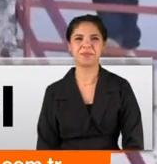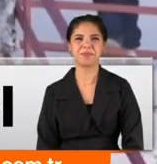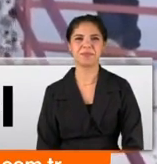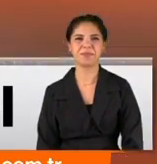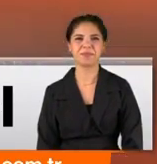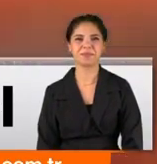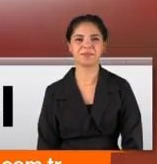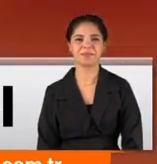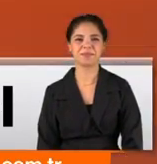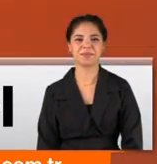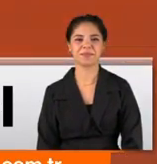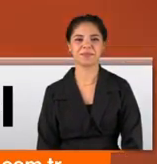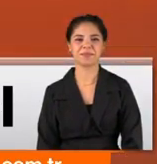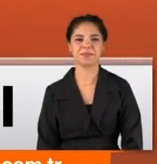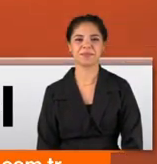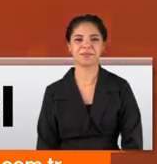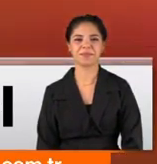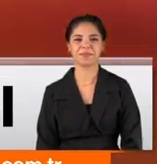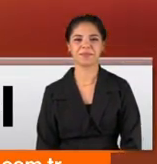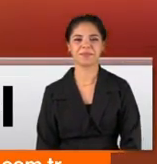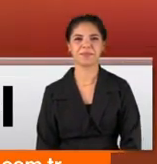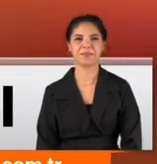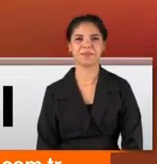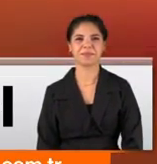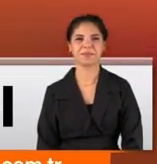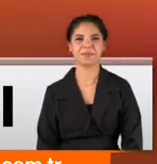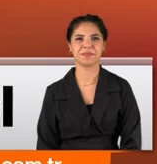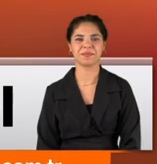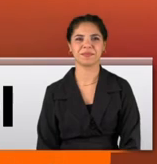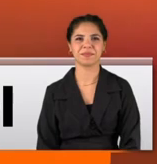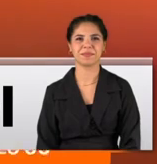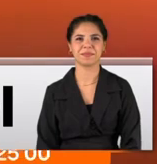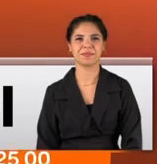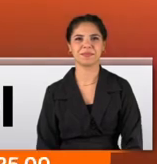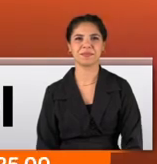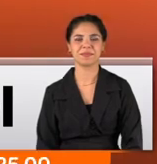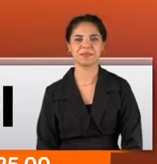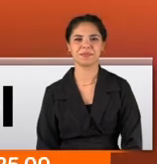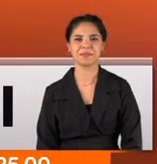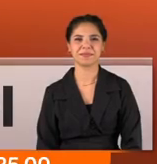Sevgiyle kalın. Güle güle kullanın. Hepiniz.